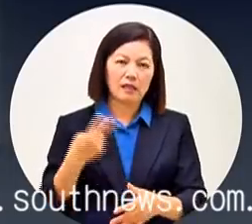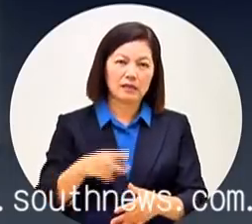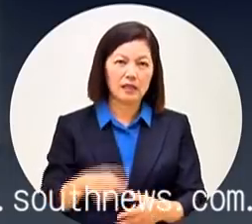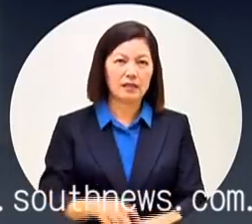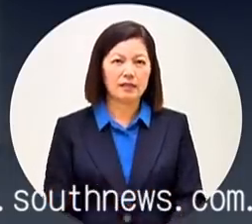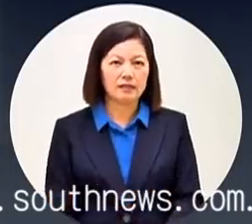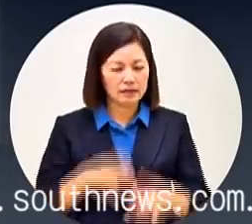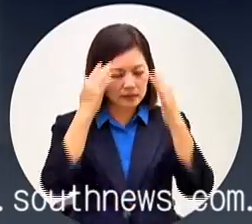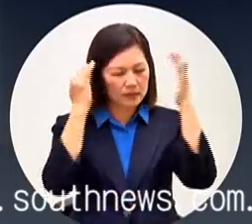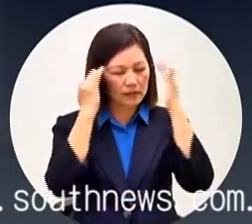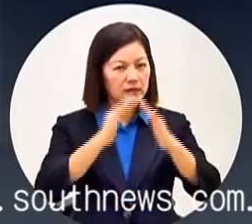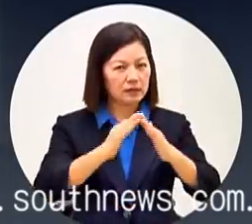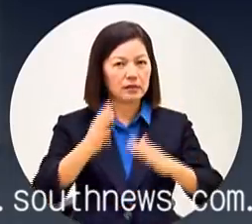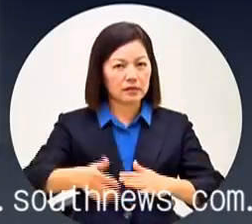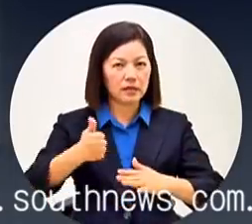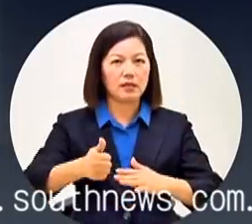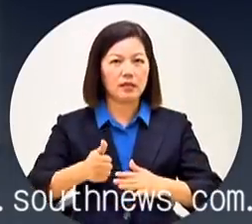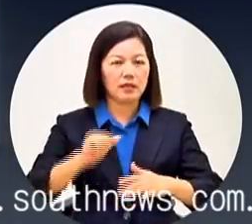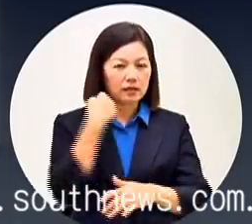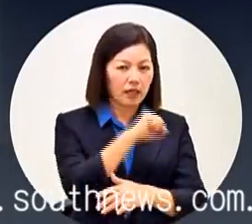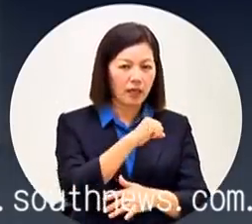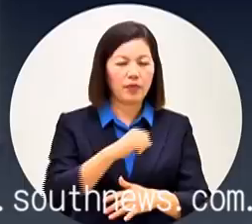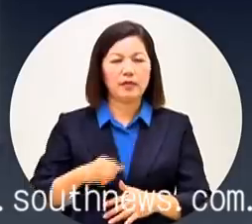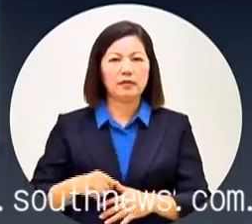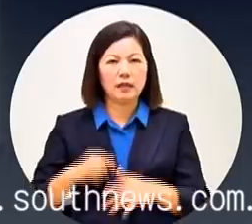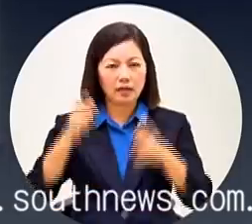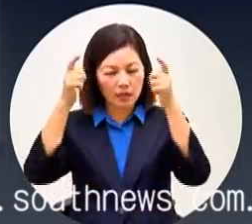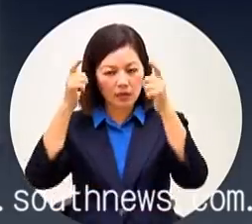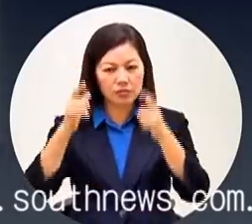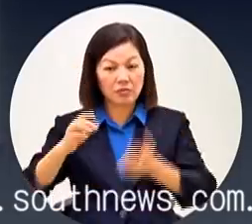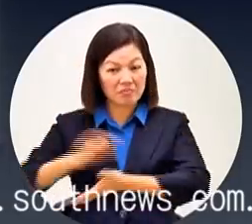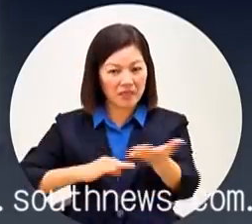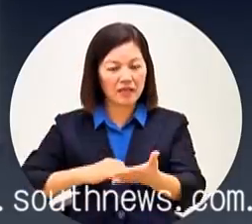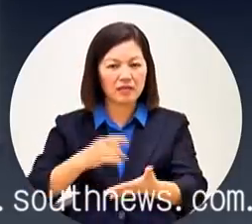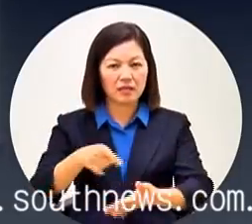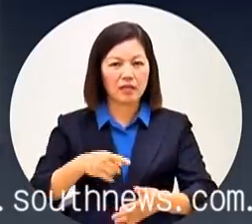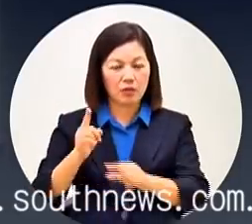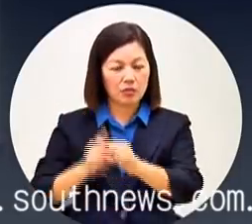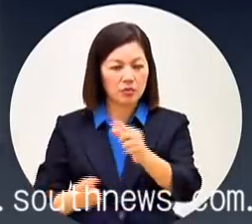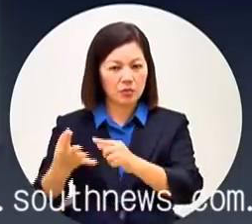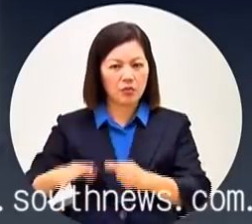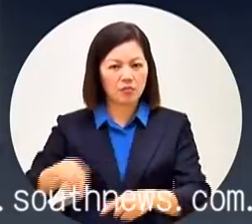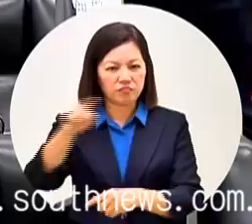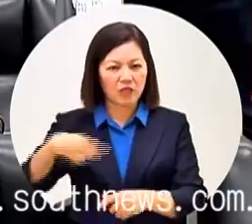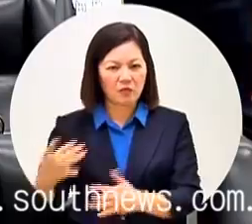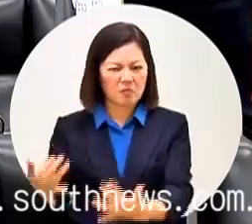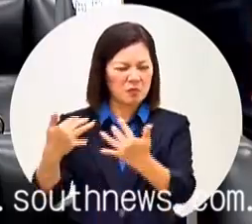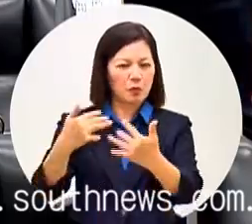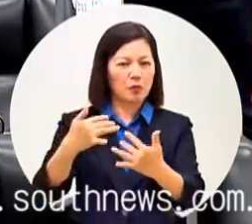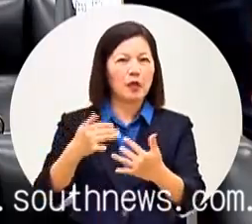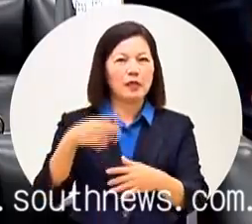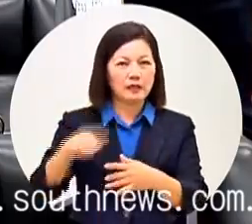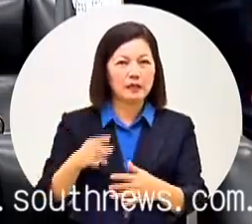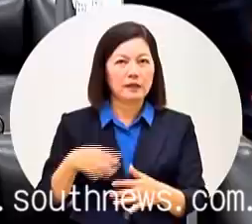把台湾、把高雄卖给了中国，他会用尽全力来对抗你，来保护我们